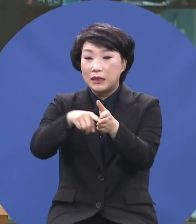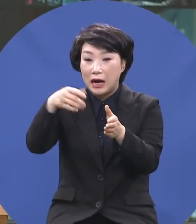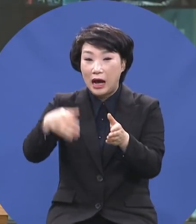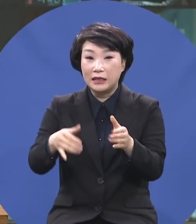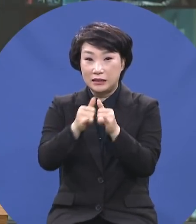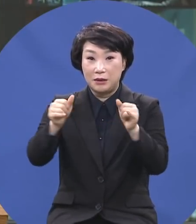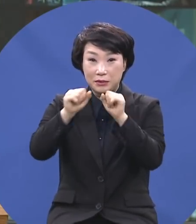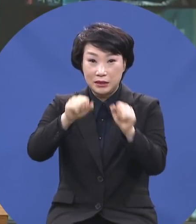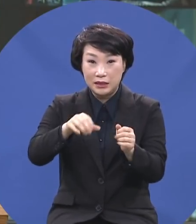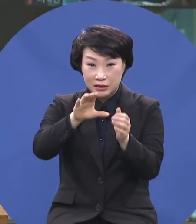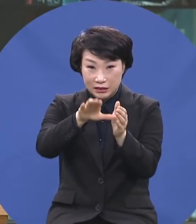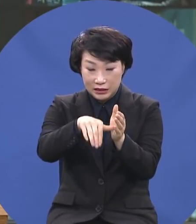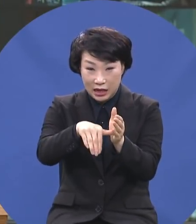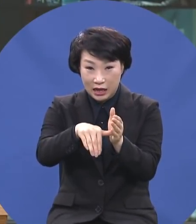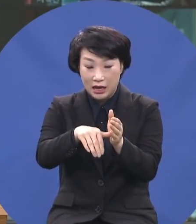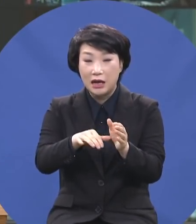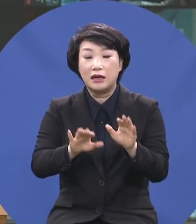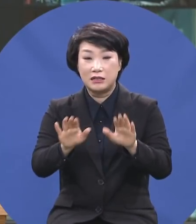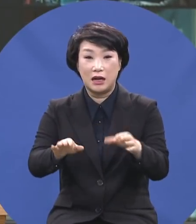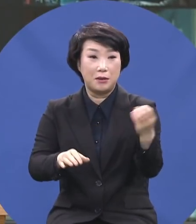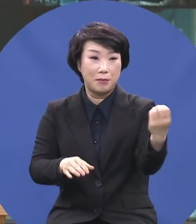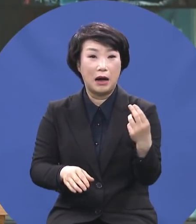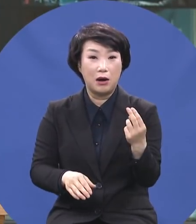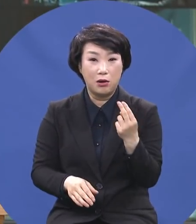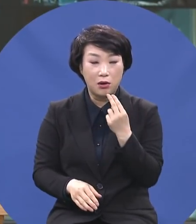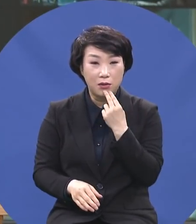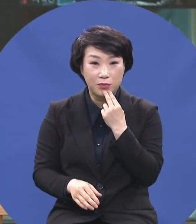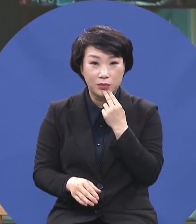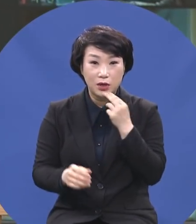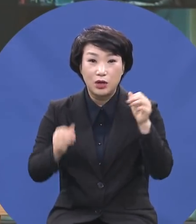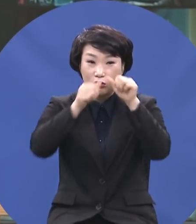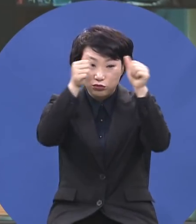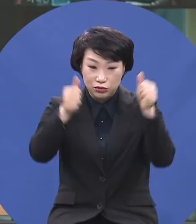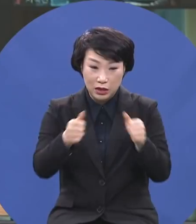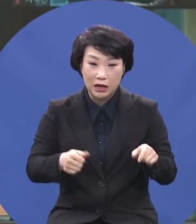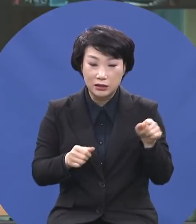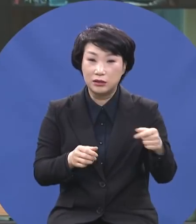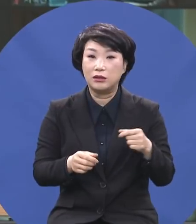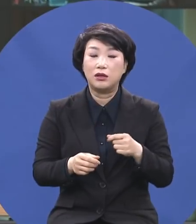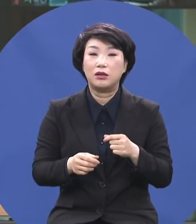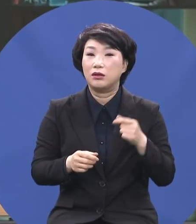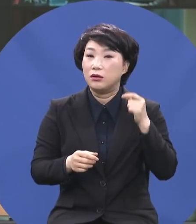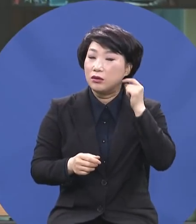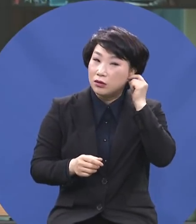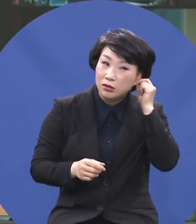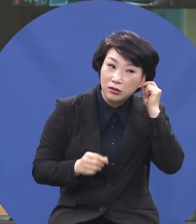있을 때에 말 못하는 우상에게로 끄는 그대로